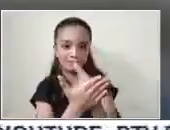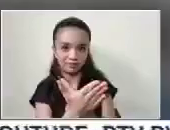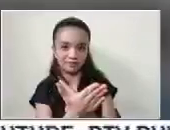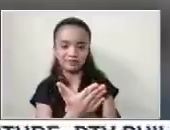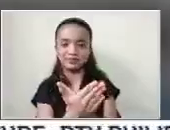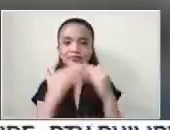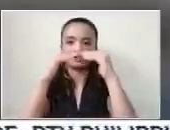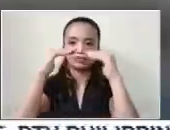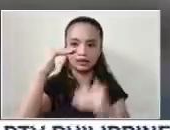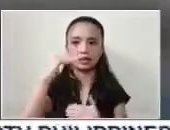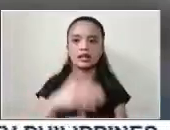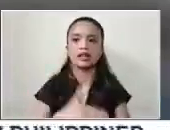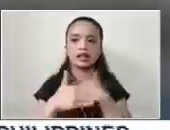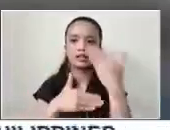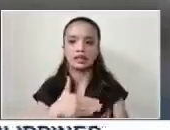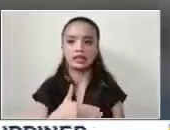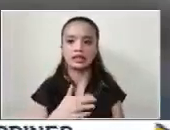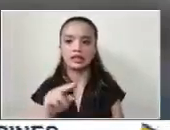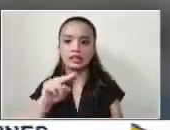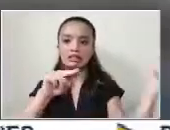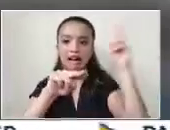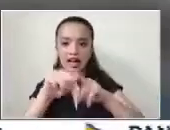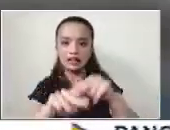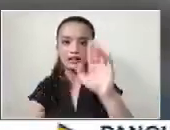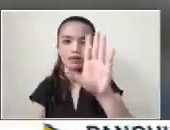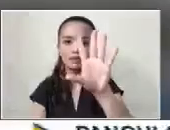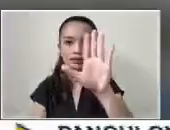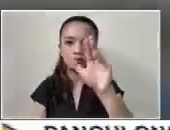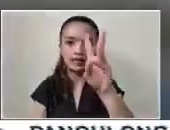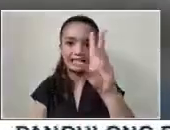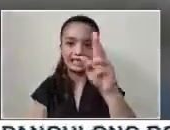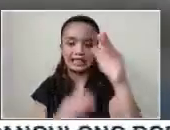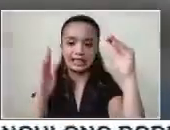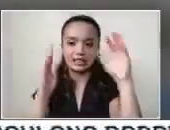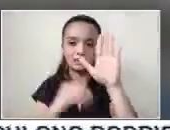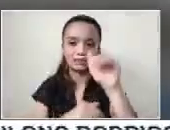23,749 na ang bilang ng mga matay dahil sa COVID-19.